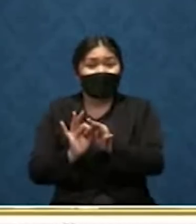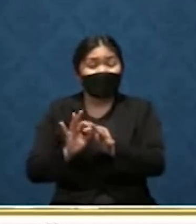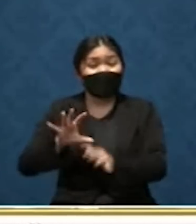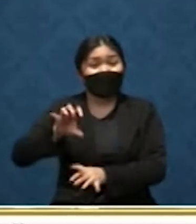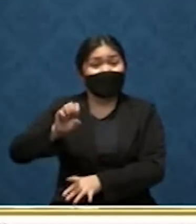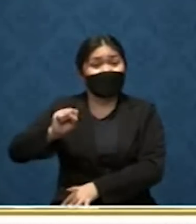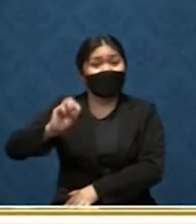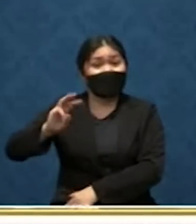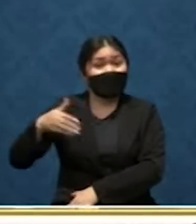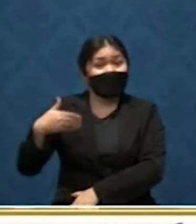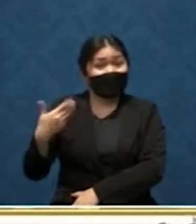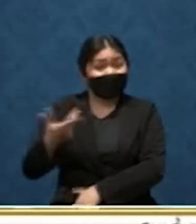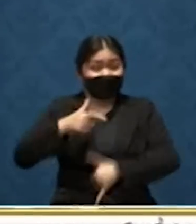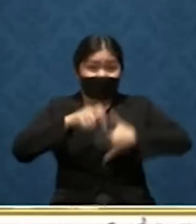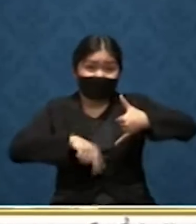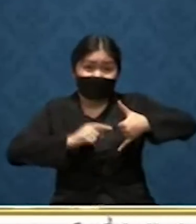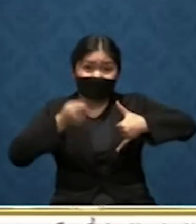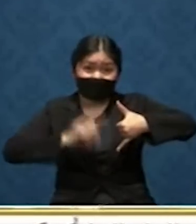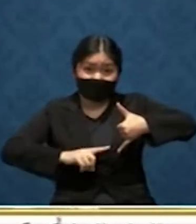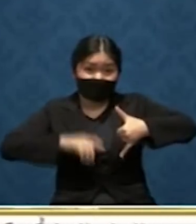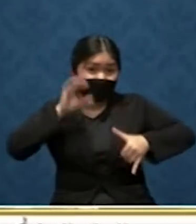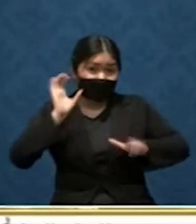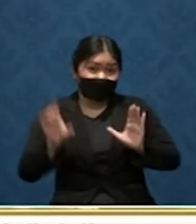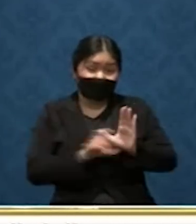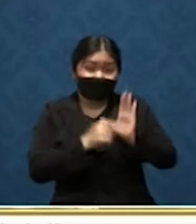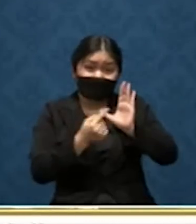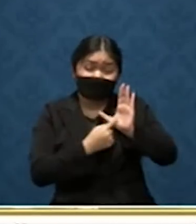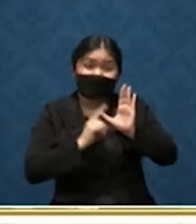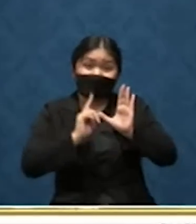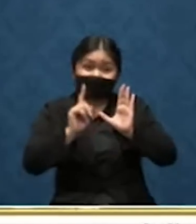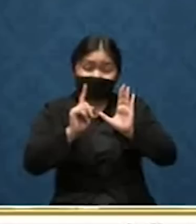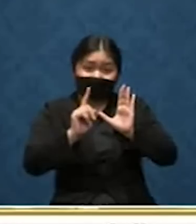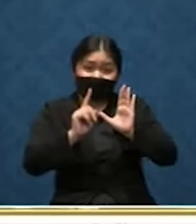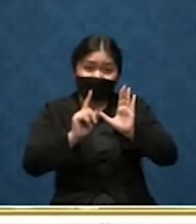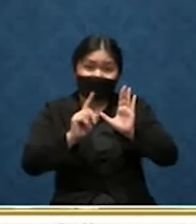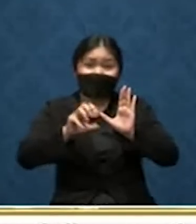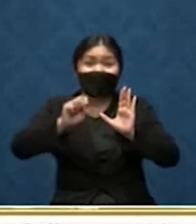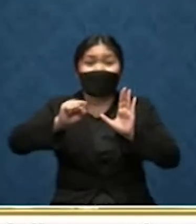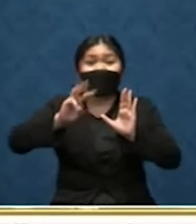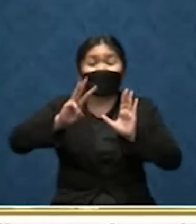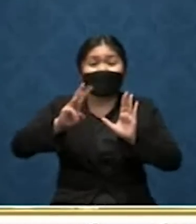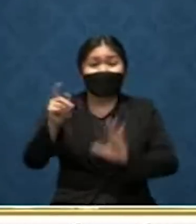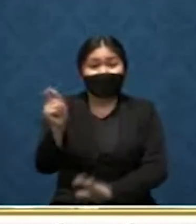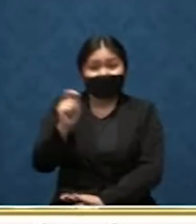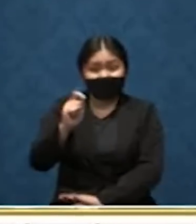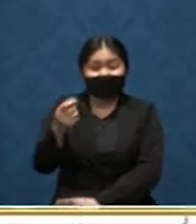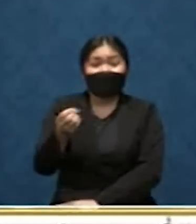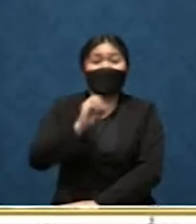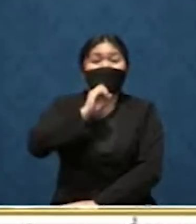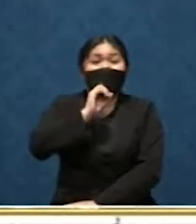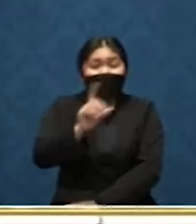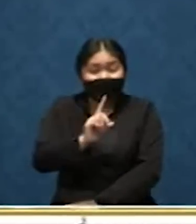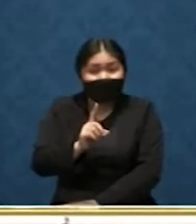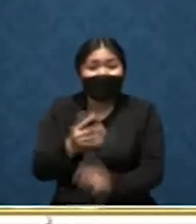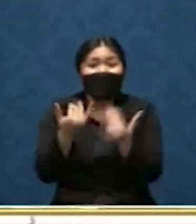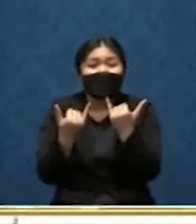วอทรงเอคนom เป็นอย่างไรภาพแรกครับสวอออ่างบอกวาเด๋นี้เข้าทาง